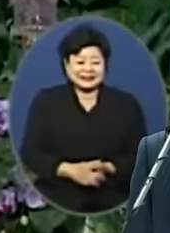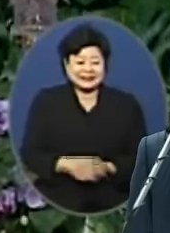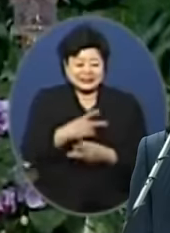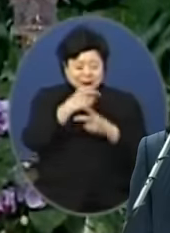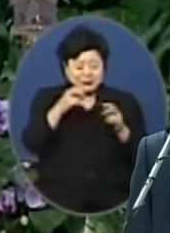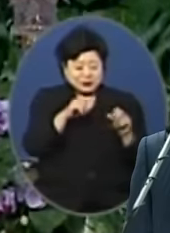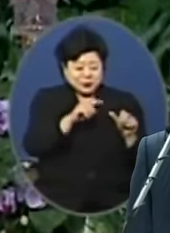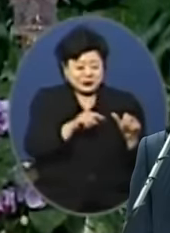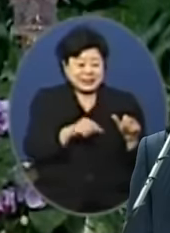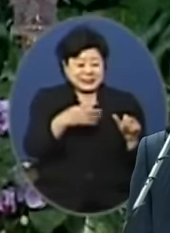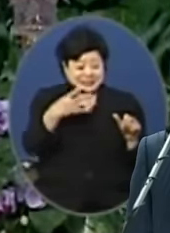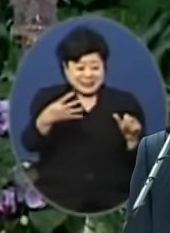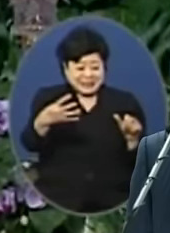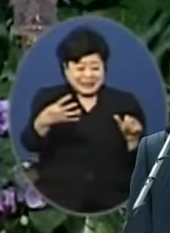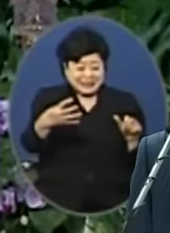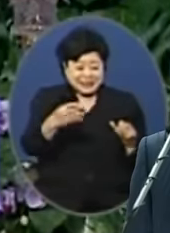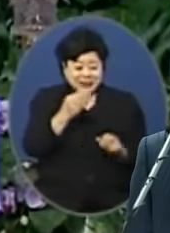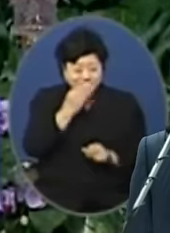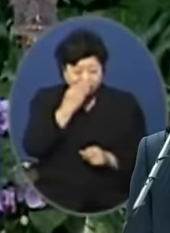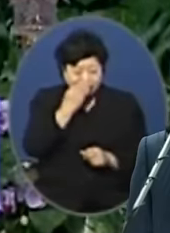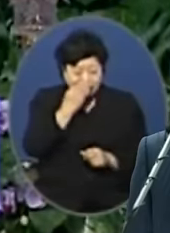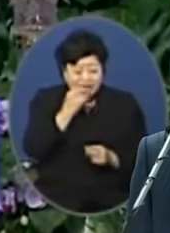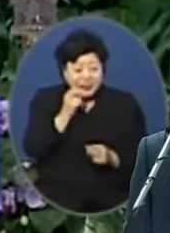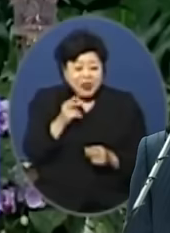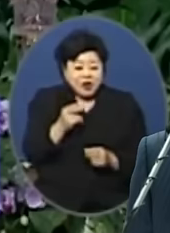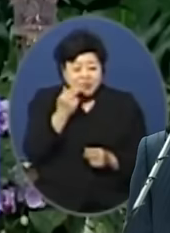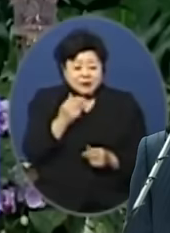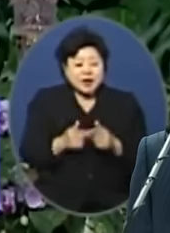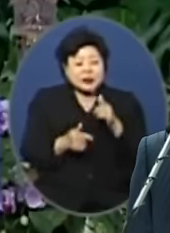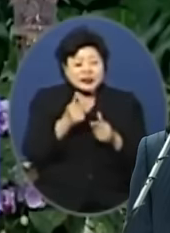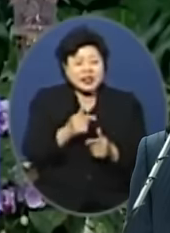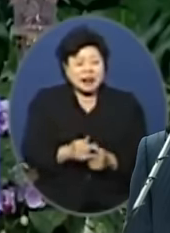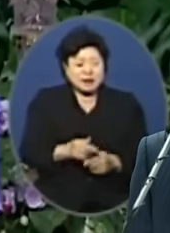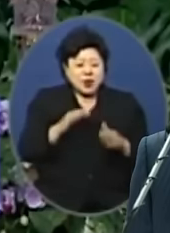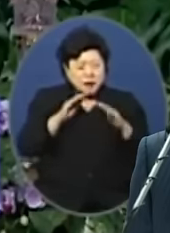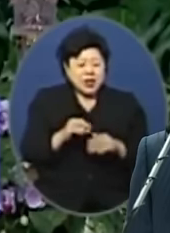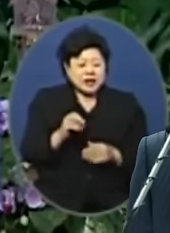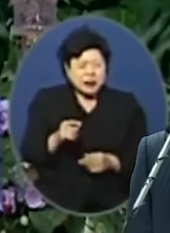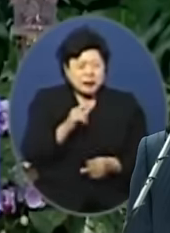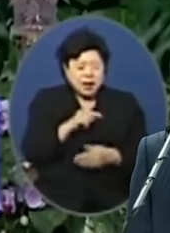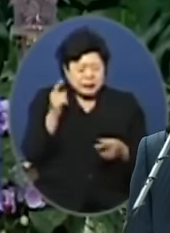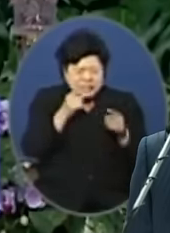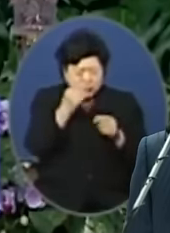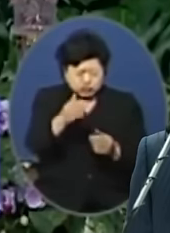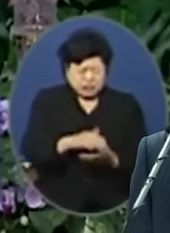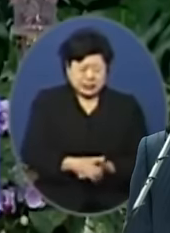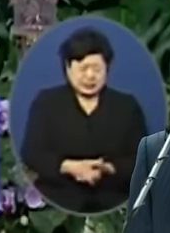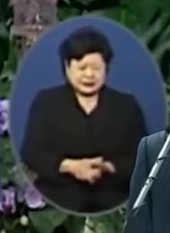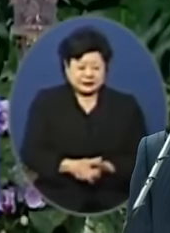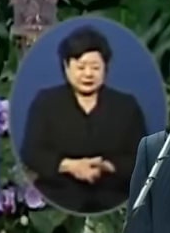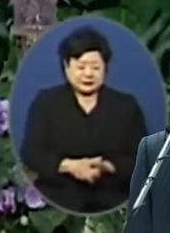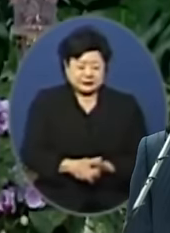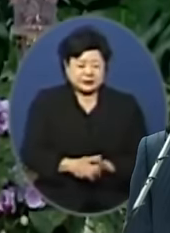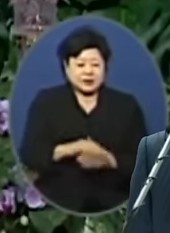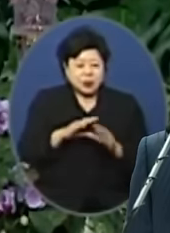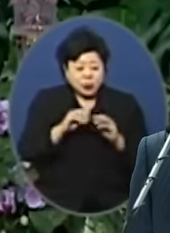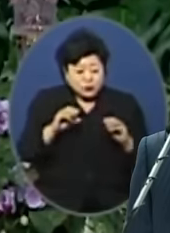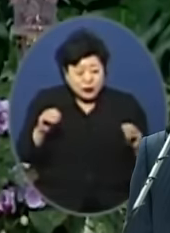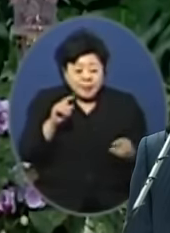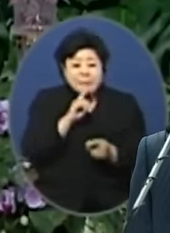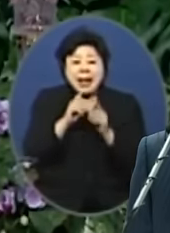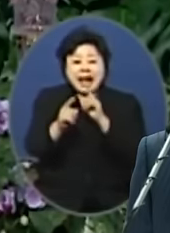잠언서 15장 4절에 온순한 혀는 곧 생명나무이지만 폐역한 혀는 마음을 상하게 하느니라. 온유한